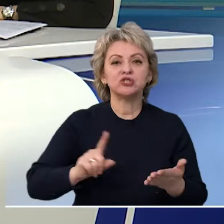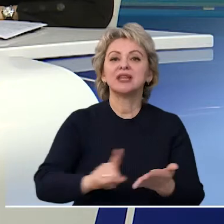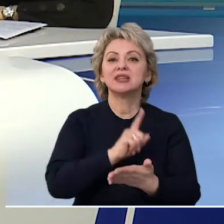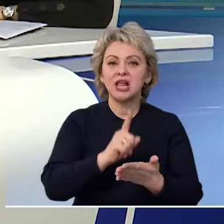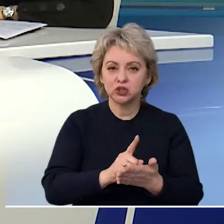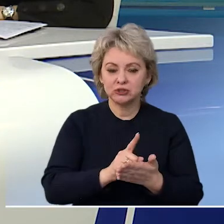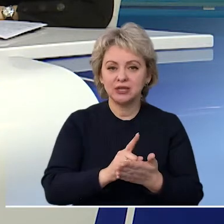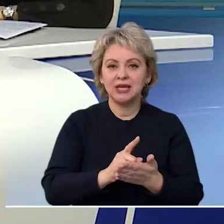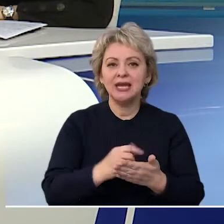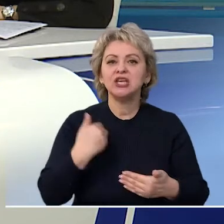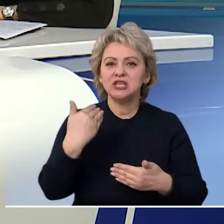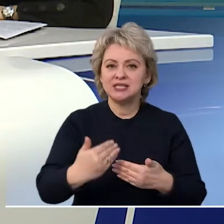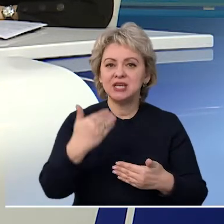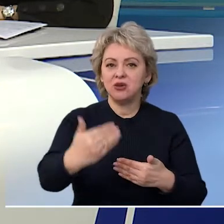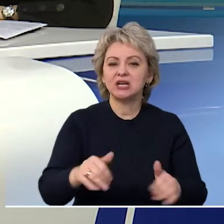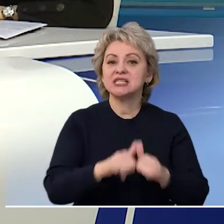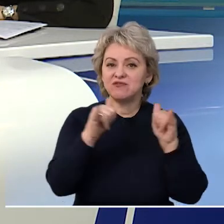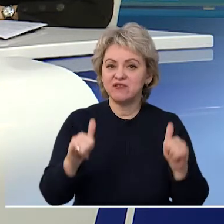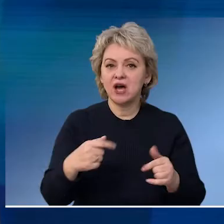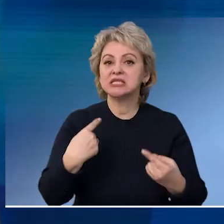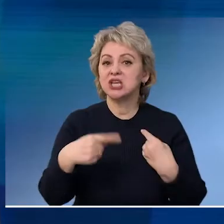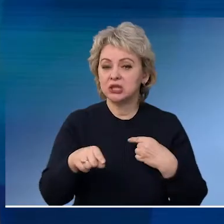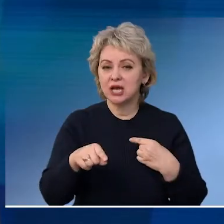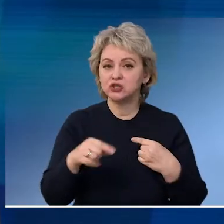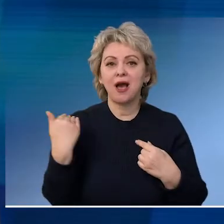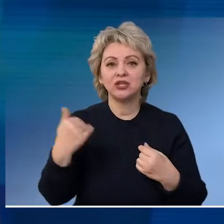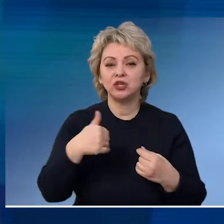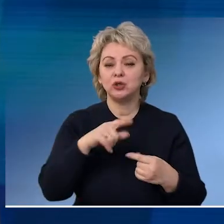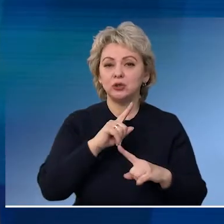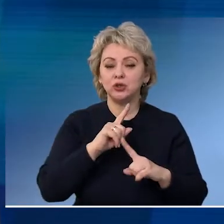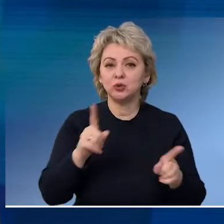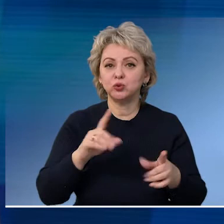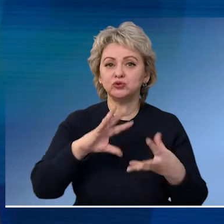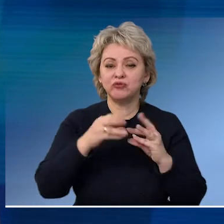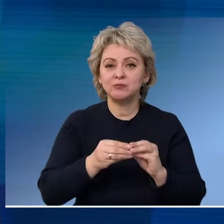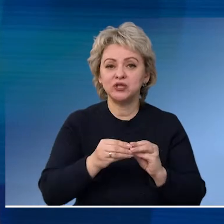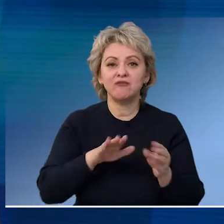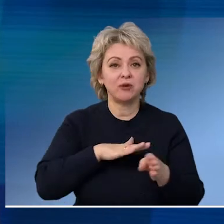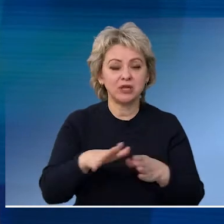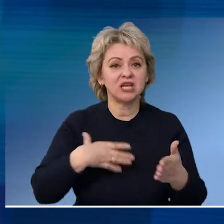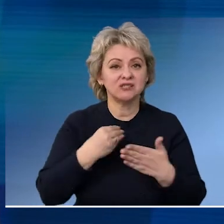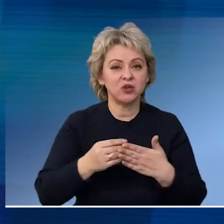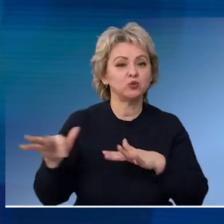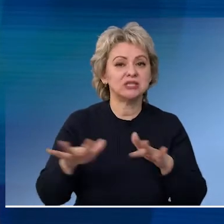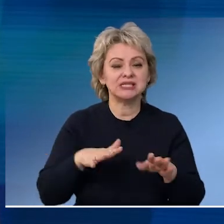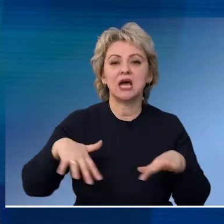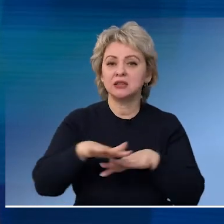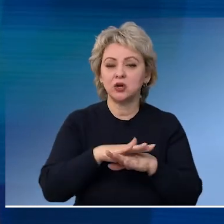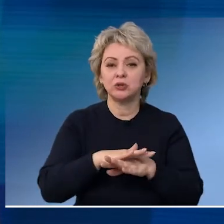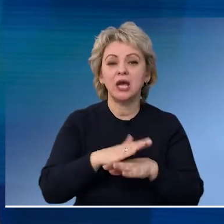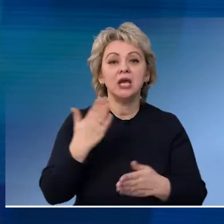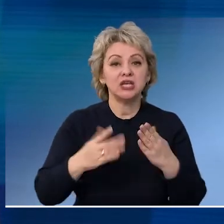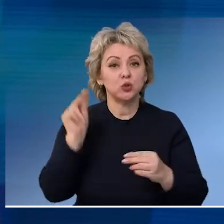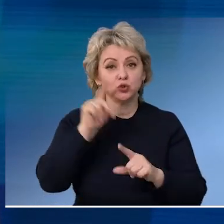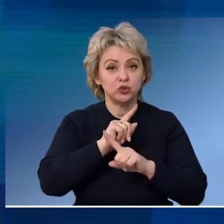вынуждены, должны и обязаны идти быстрее времени, иначе они не будут вообще осуществлять свою деятельность на рынке, не